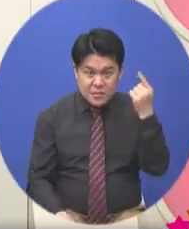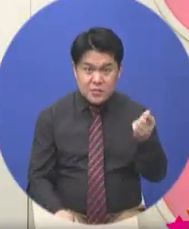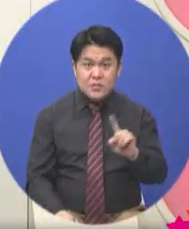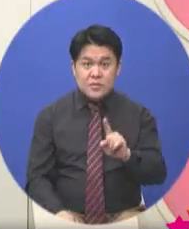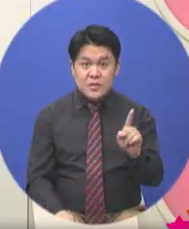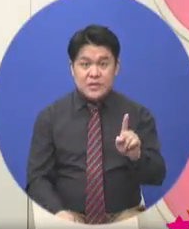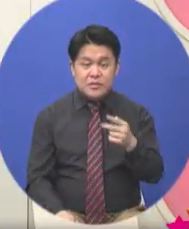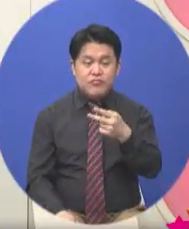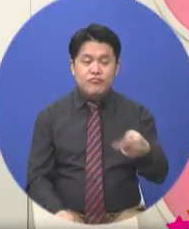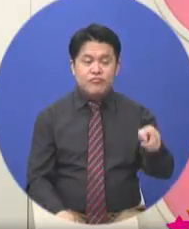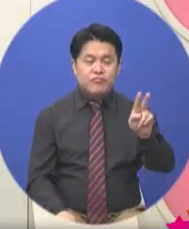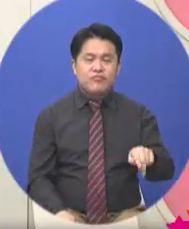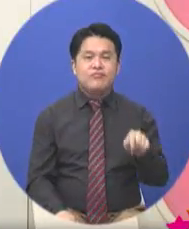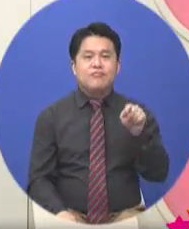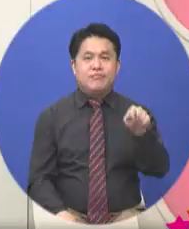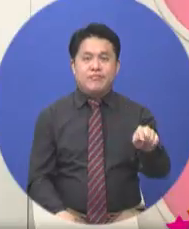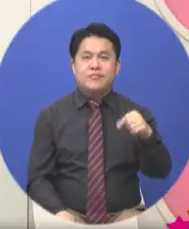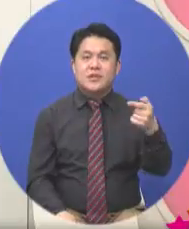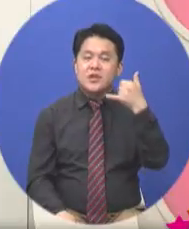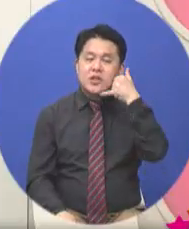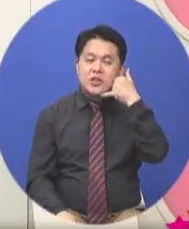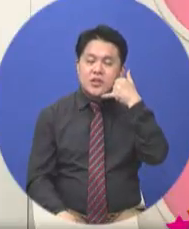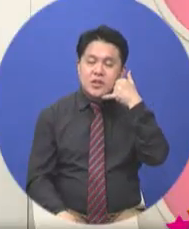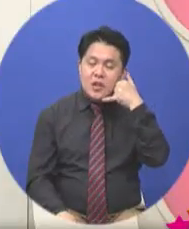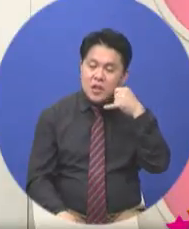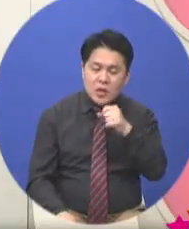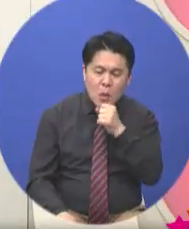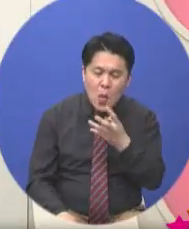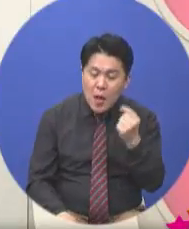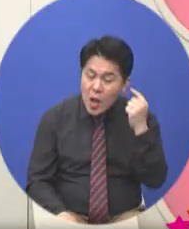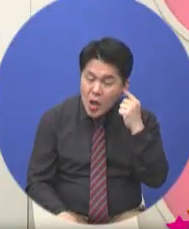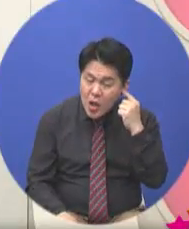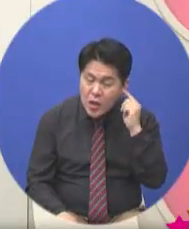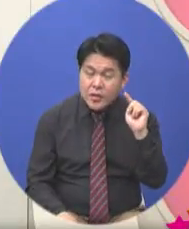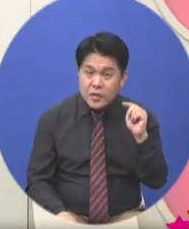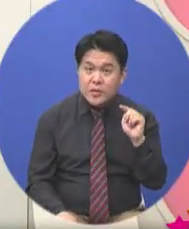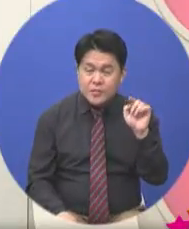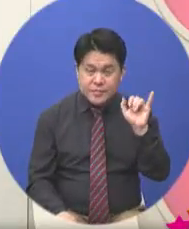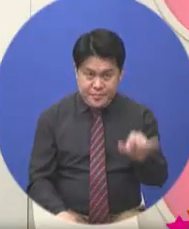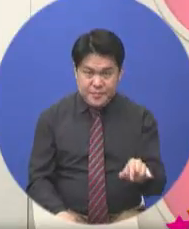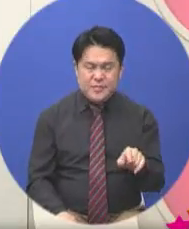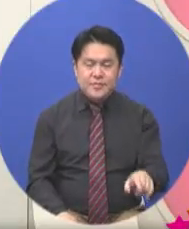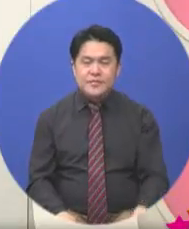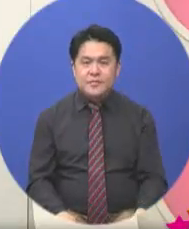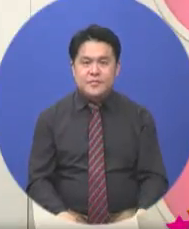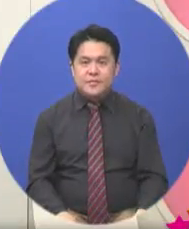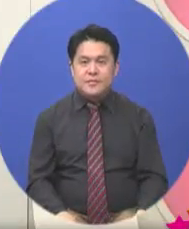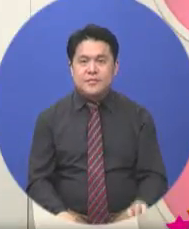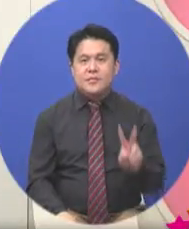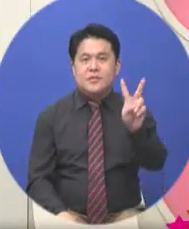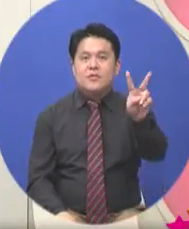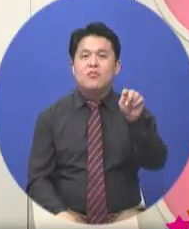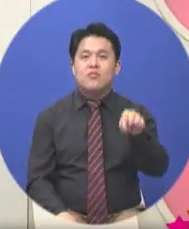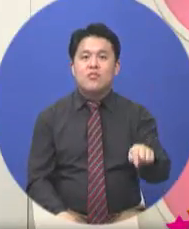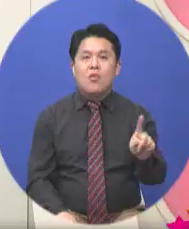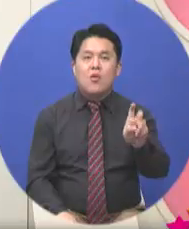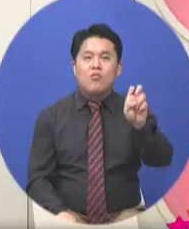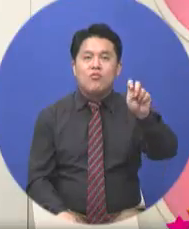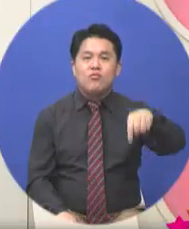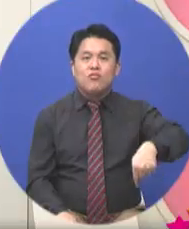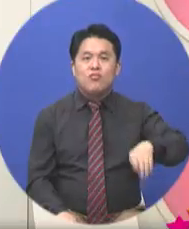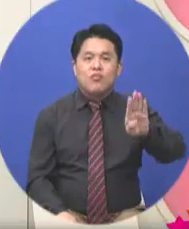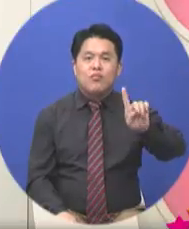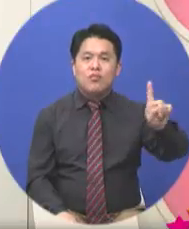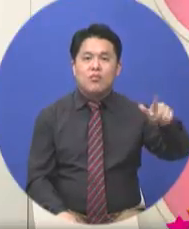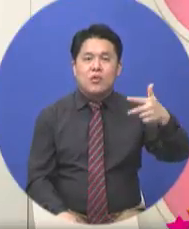후에 우물정자 버튼 누르시고 점수를 확인하시면 되시고요. 2번 무반주 노래